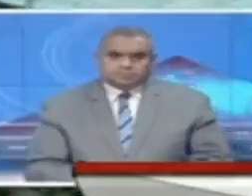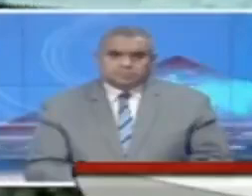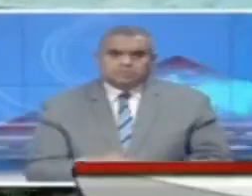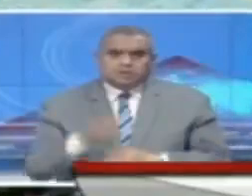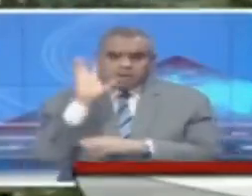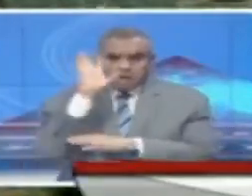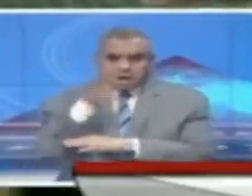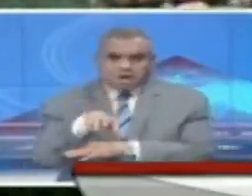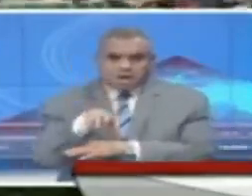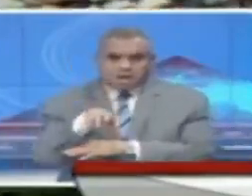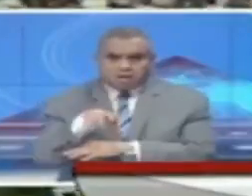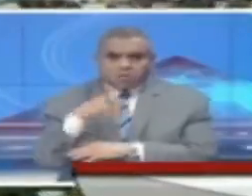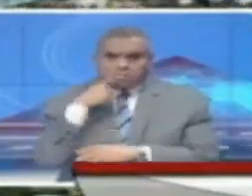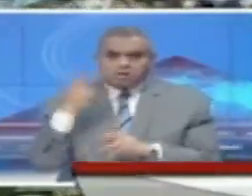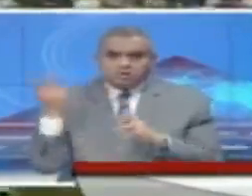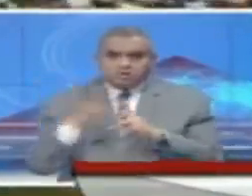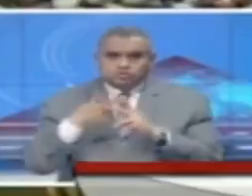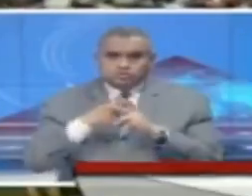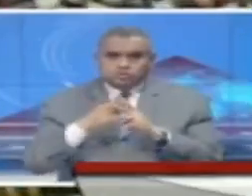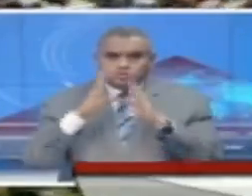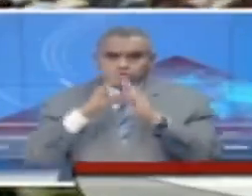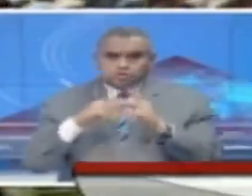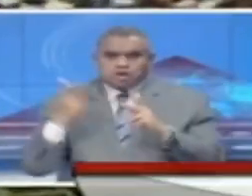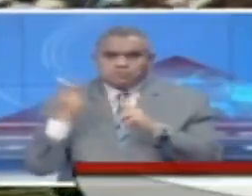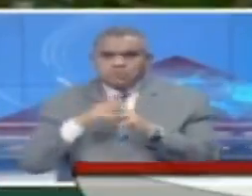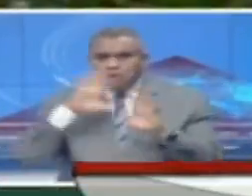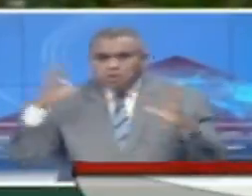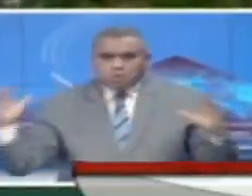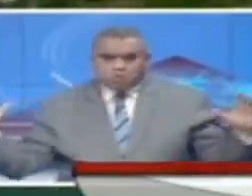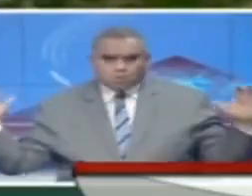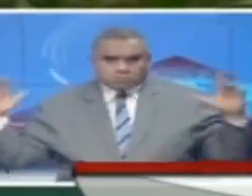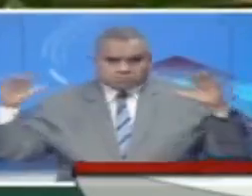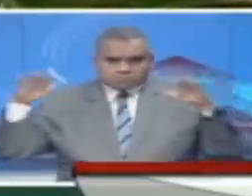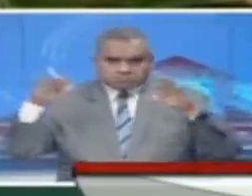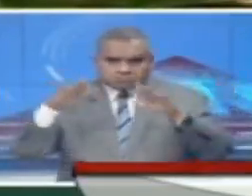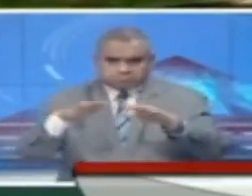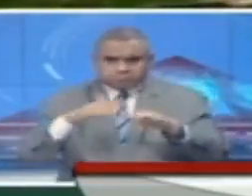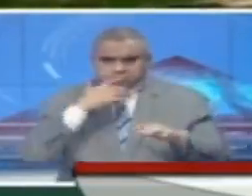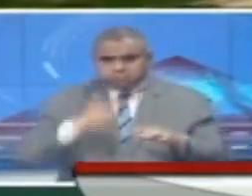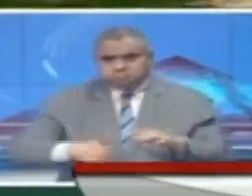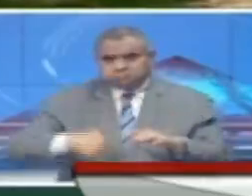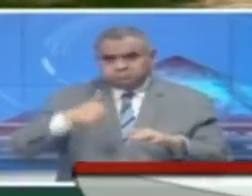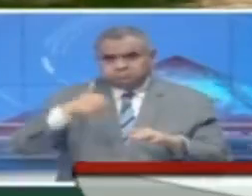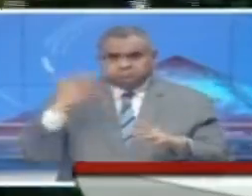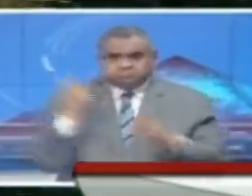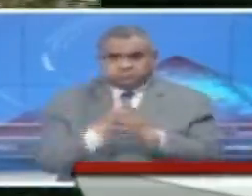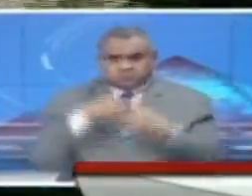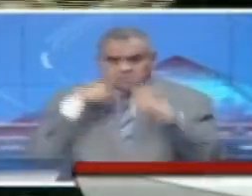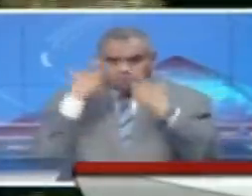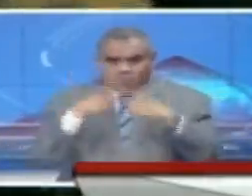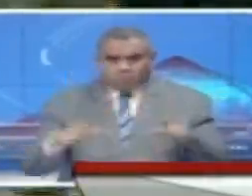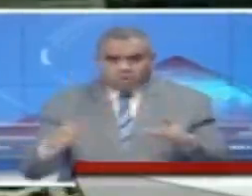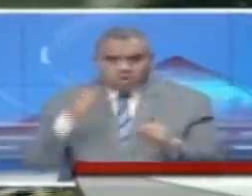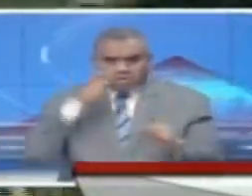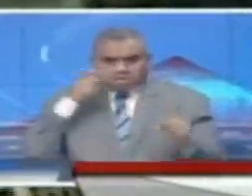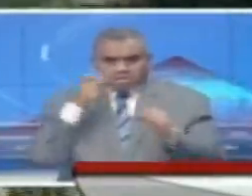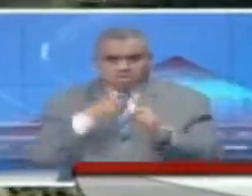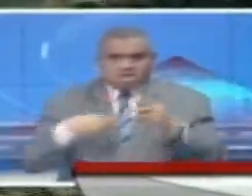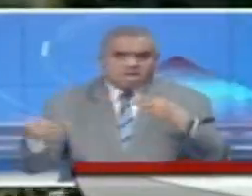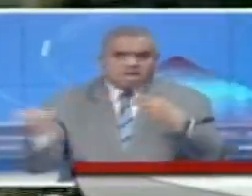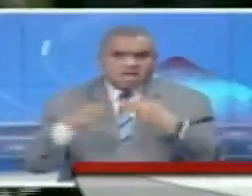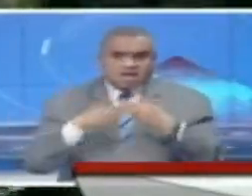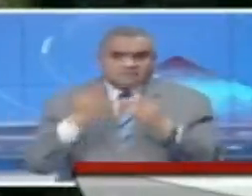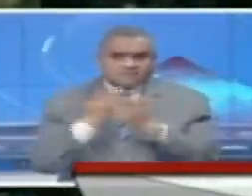نعم، هب المصريون من كل حدب وصوب يؤكدون انتصارهم لهوية الوطن ورفضهم لمن